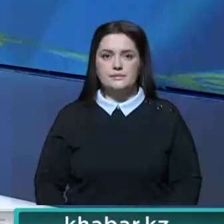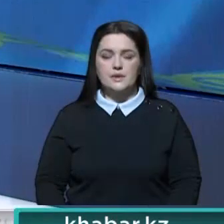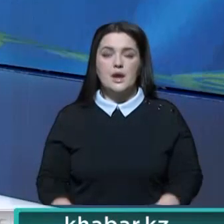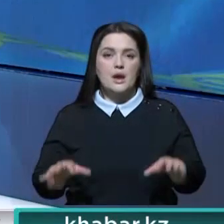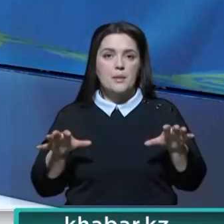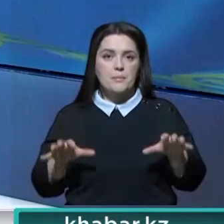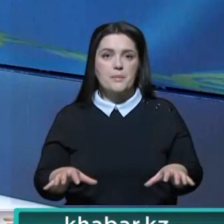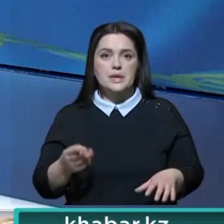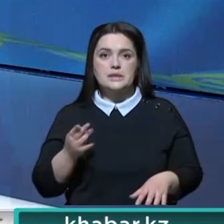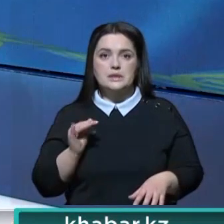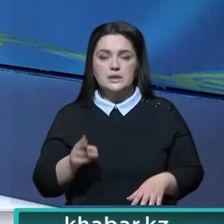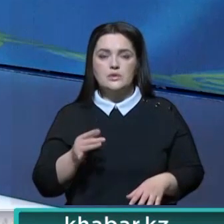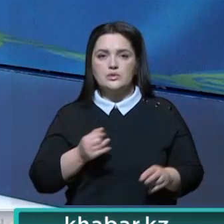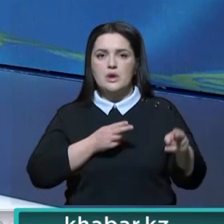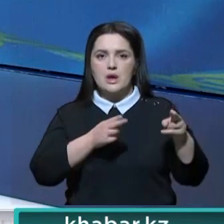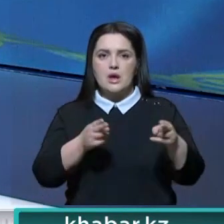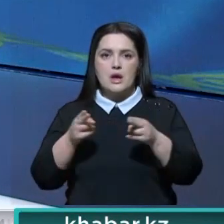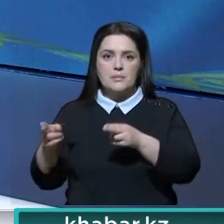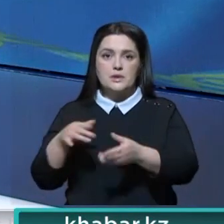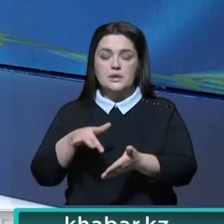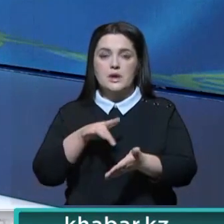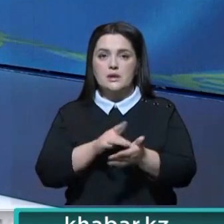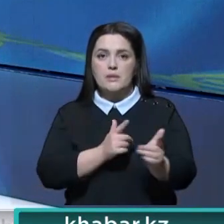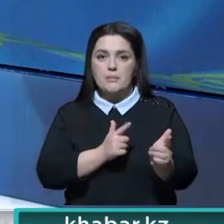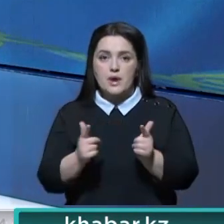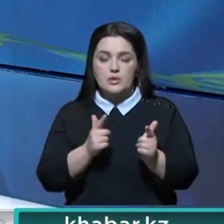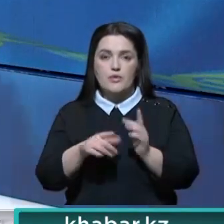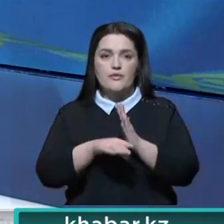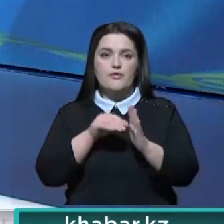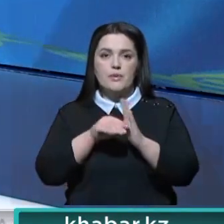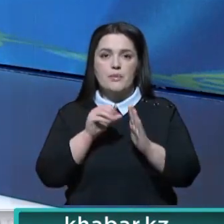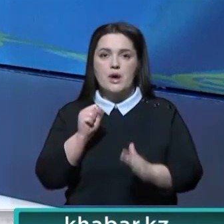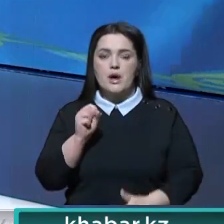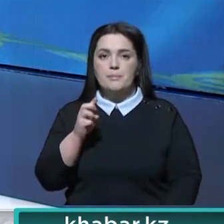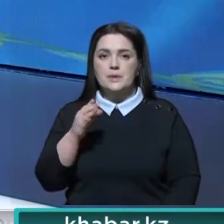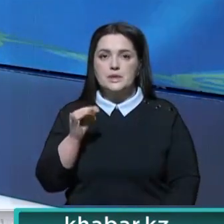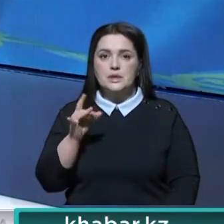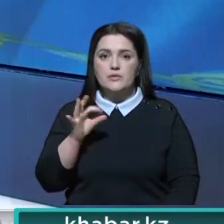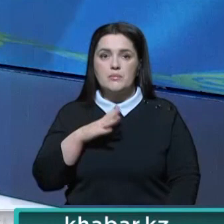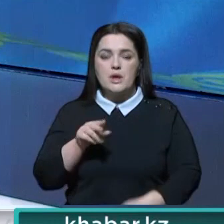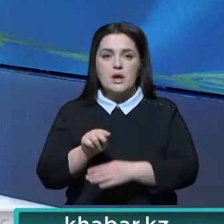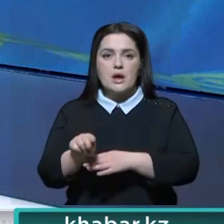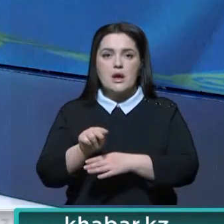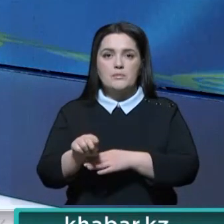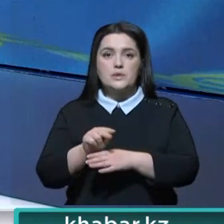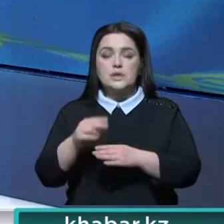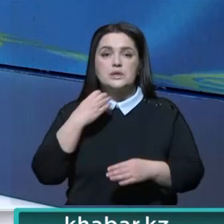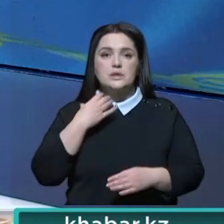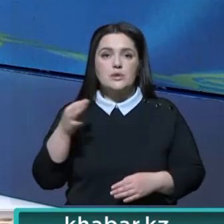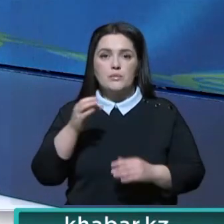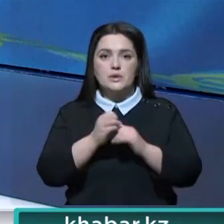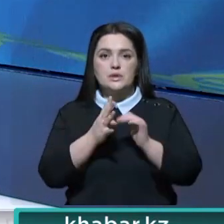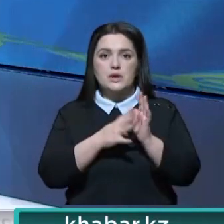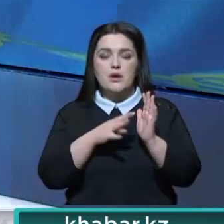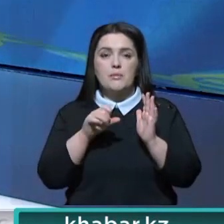Председатель ЦИК продолжает объезжать регионы. В рамках подготовки к предстоящим выборам Нурлан Абдиров провел обучающий семинар-совещание в